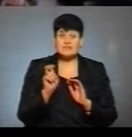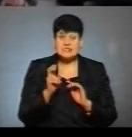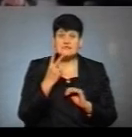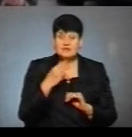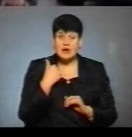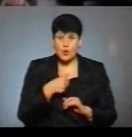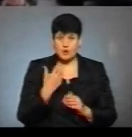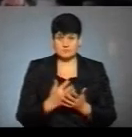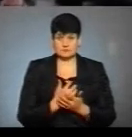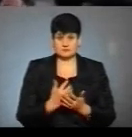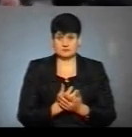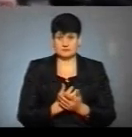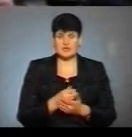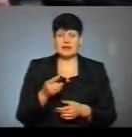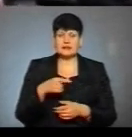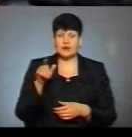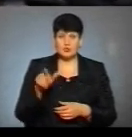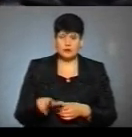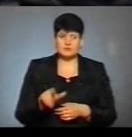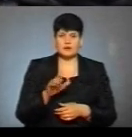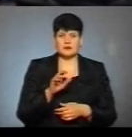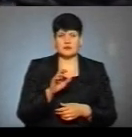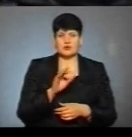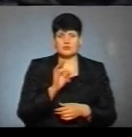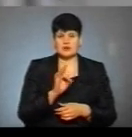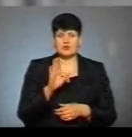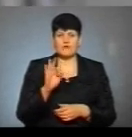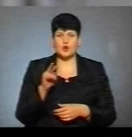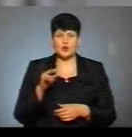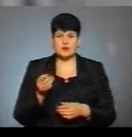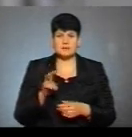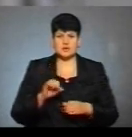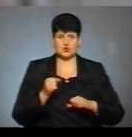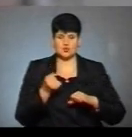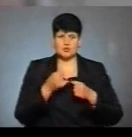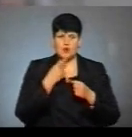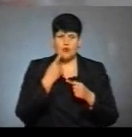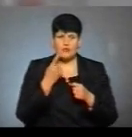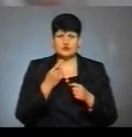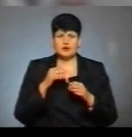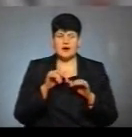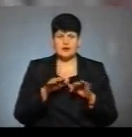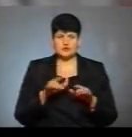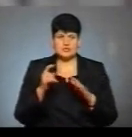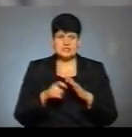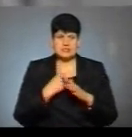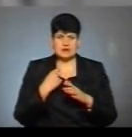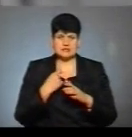роки. Тернополянка Руслана Володіна прийшла з друзями. Жінка розповідає, про акцію дізналась з